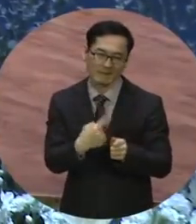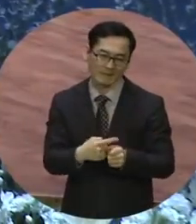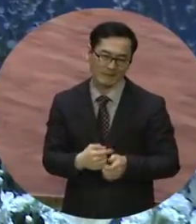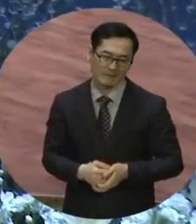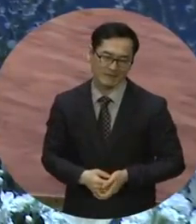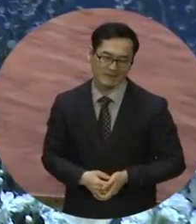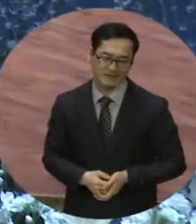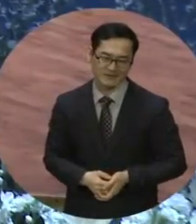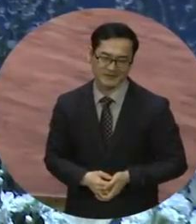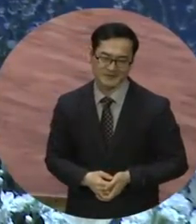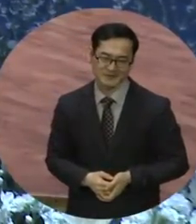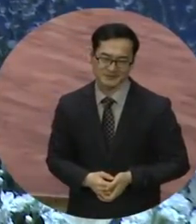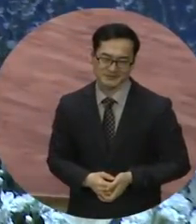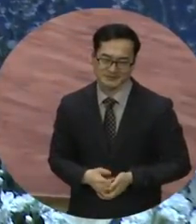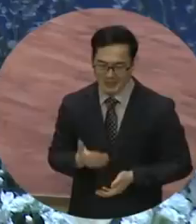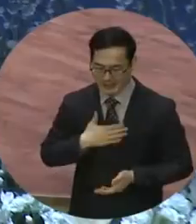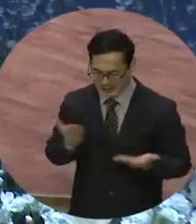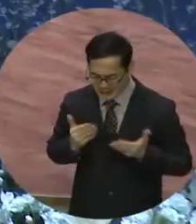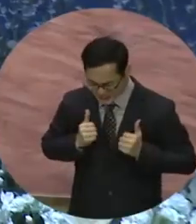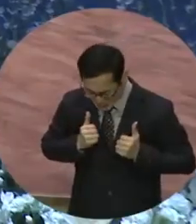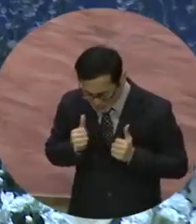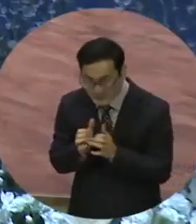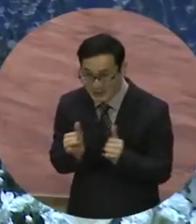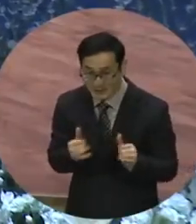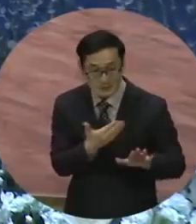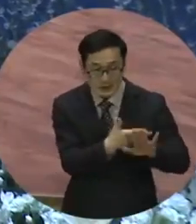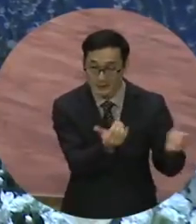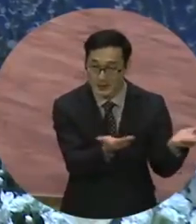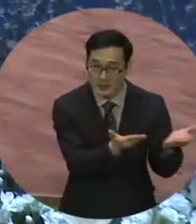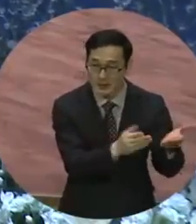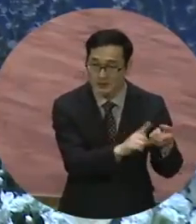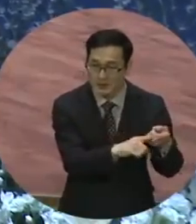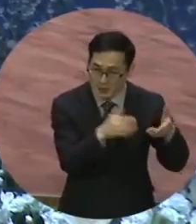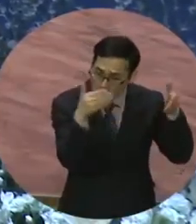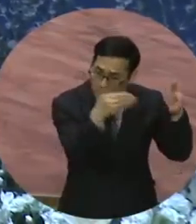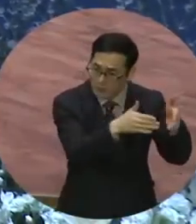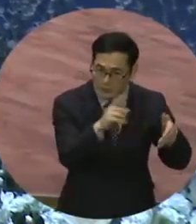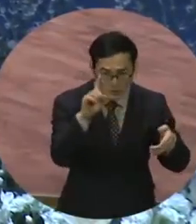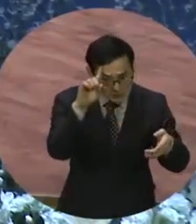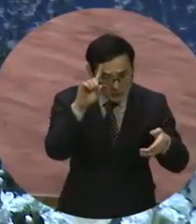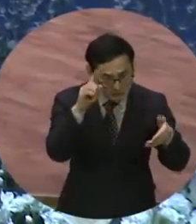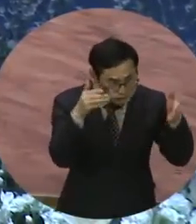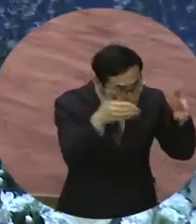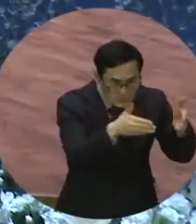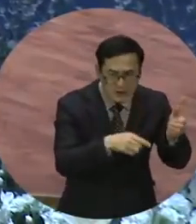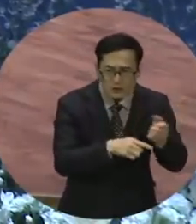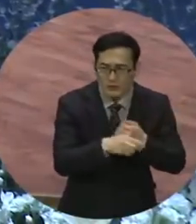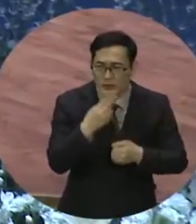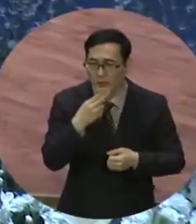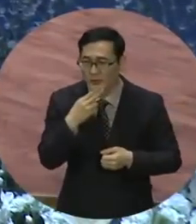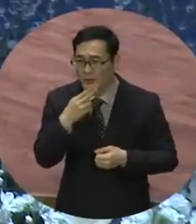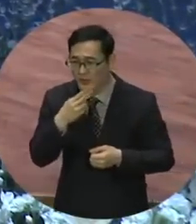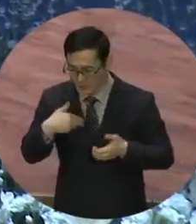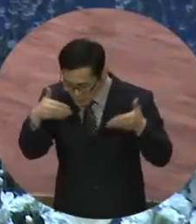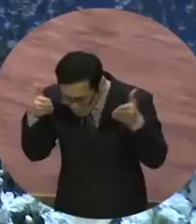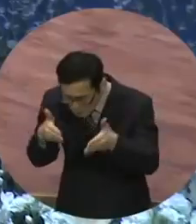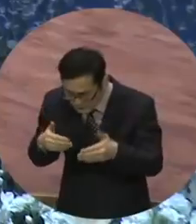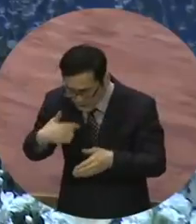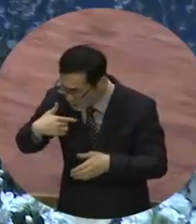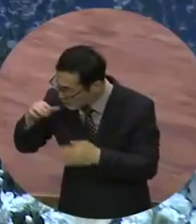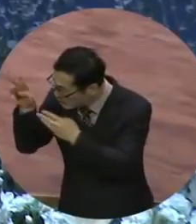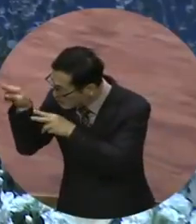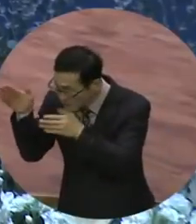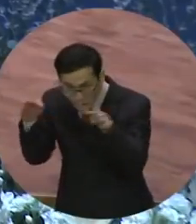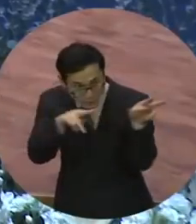자기 일에 충실한 사람은요, 다른 사람의 일에 대해서 신경 쓸 여유가 없어요. 자기 일에 충실한데, 그것도 하나님 앞에